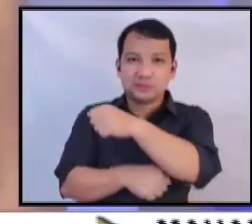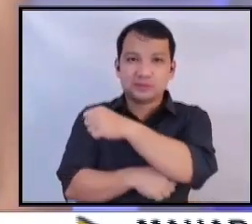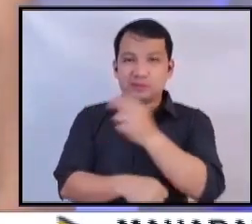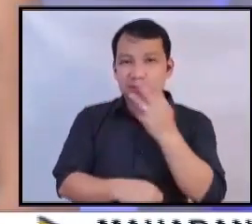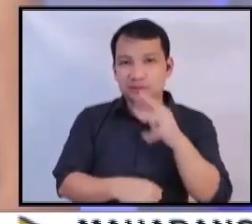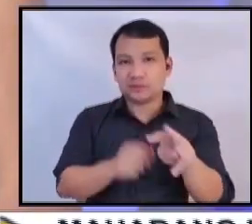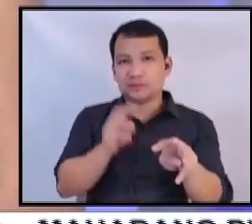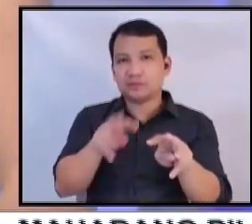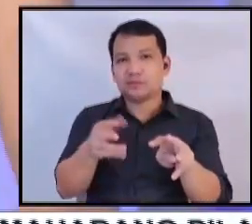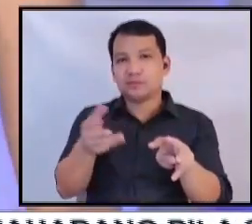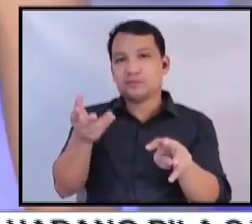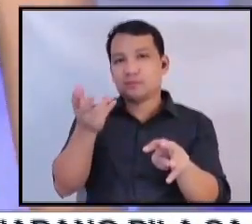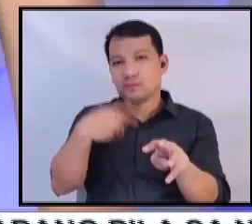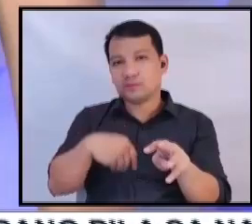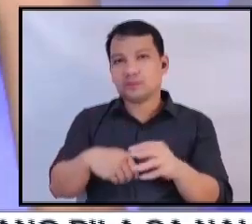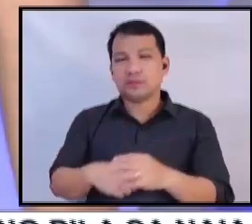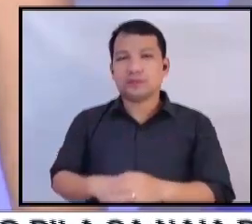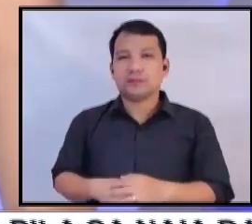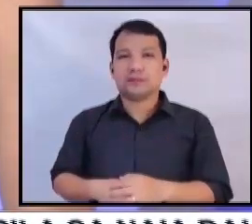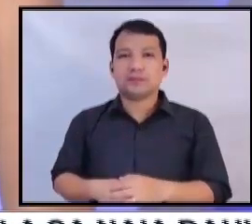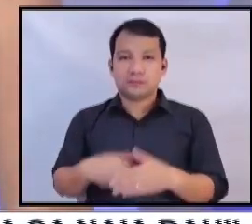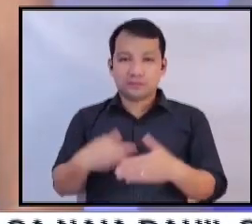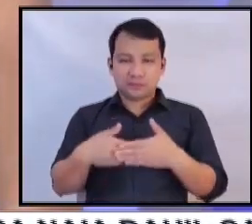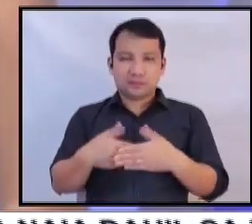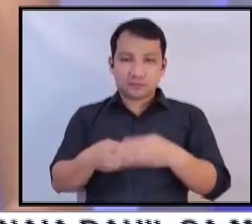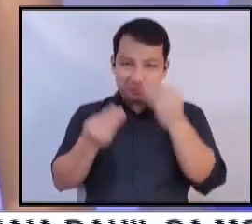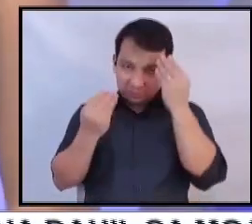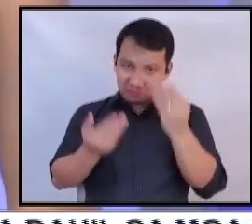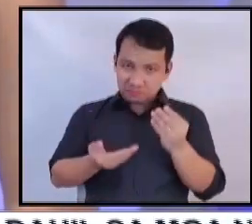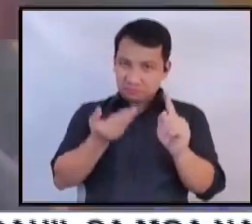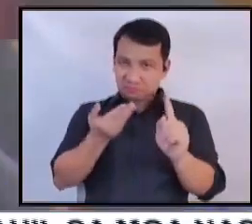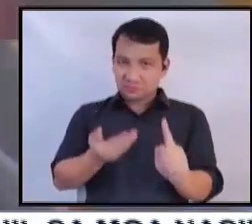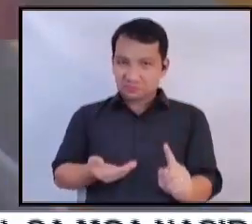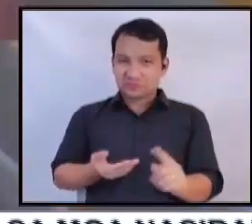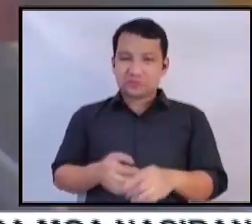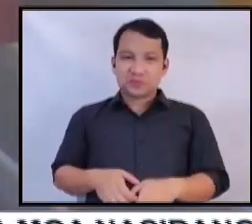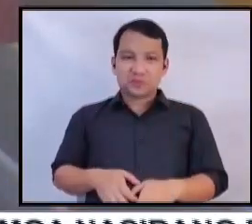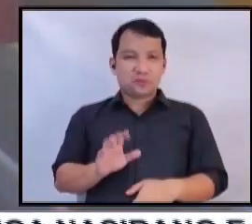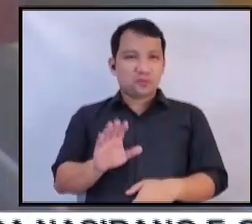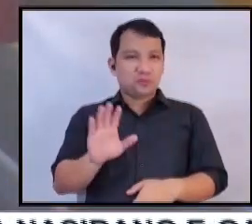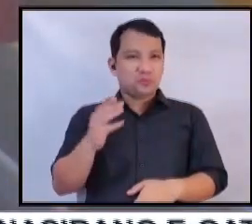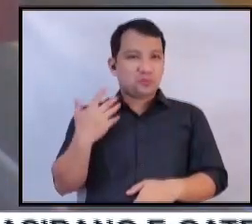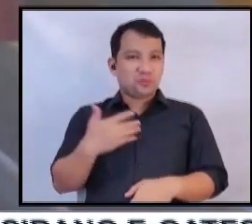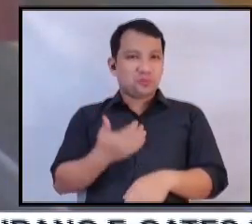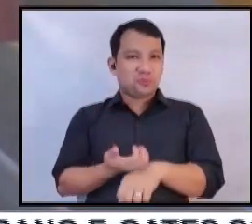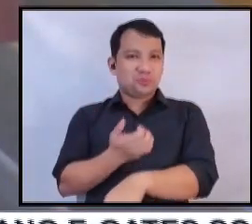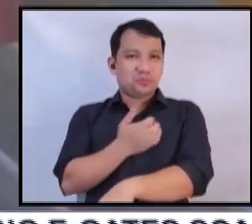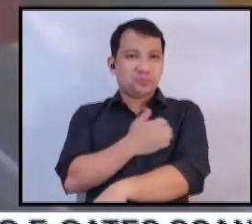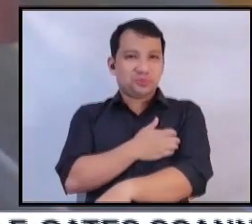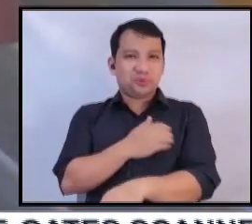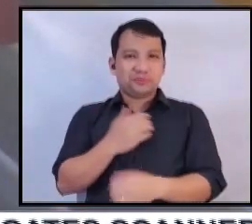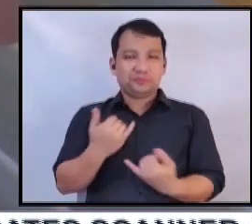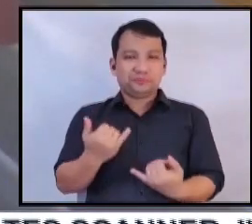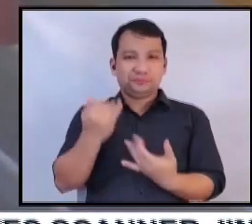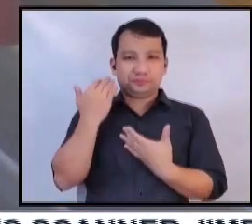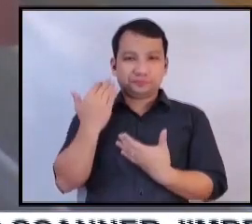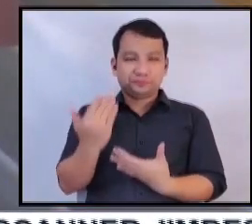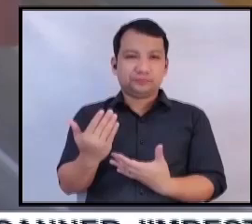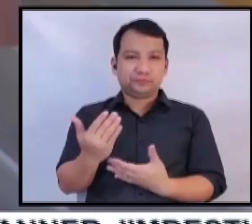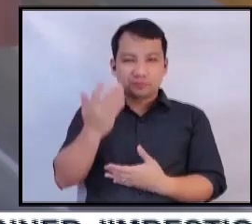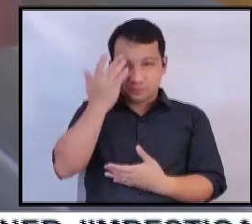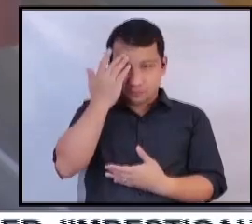naman talaga up close and personal. At very empowered itong mga Pilipinas na kasama natin at ang tatalino pa.